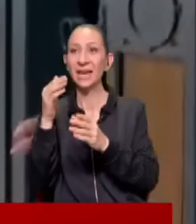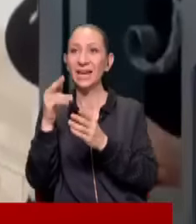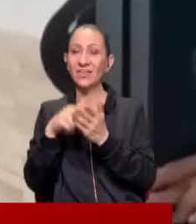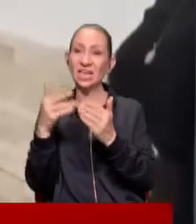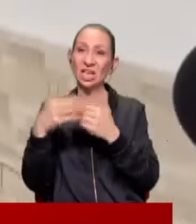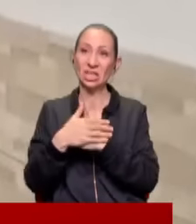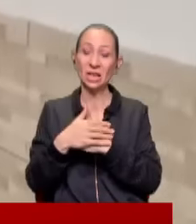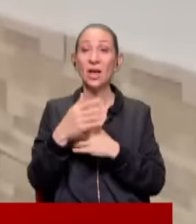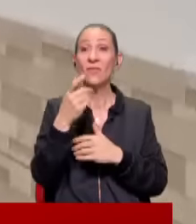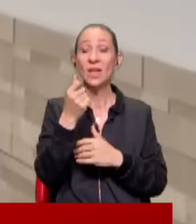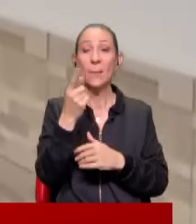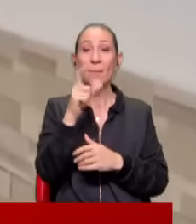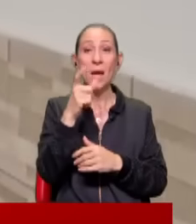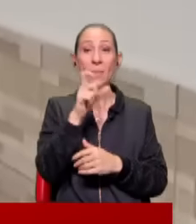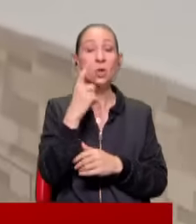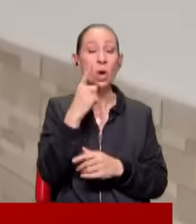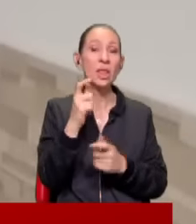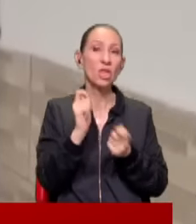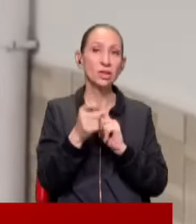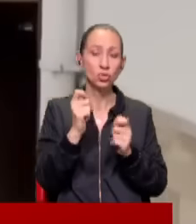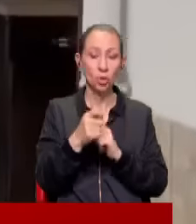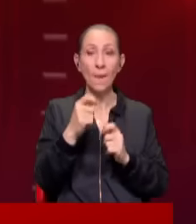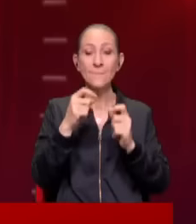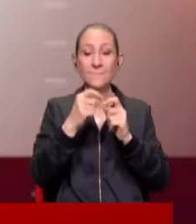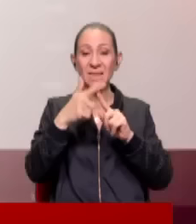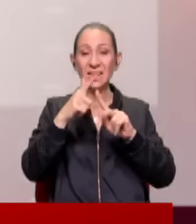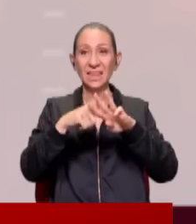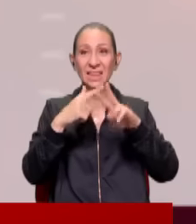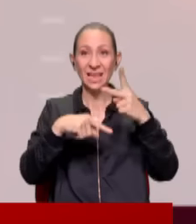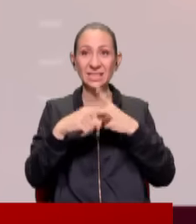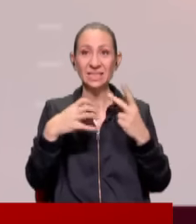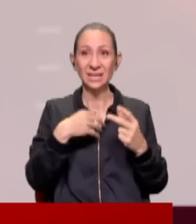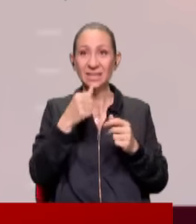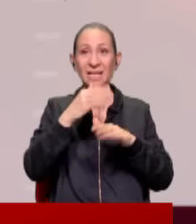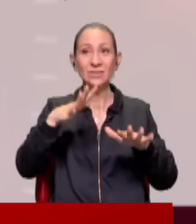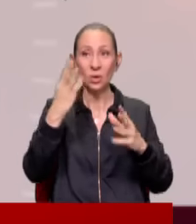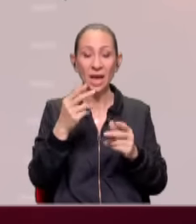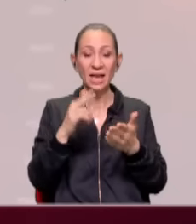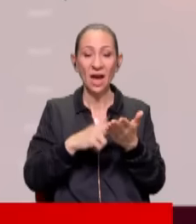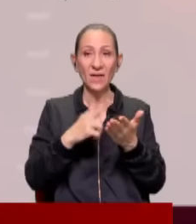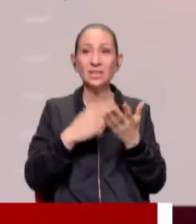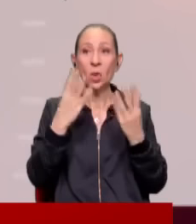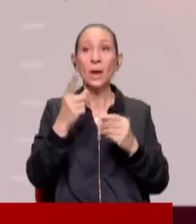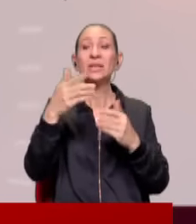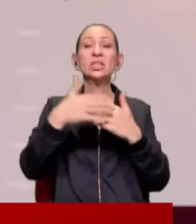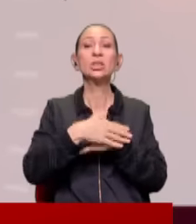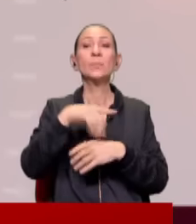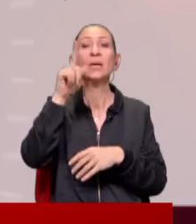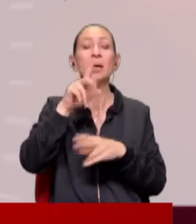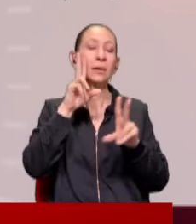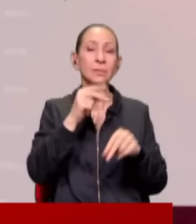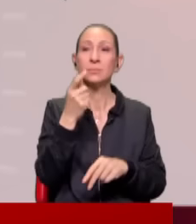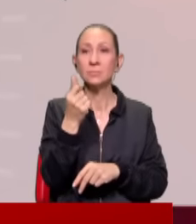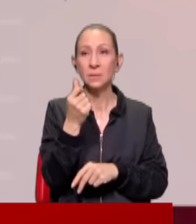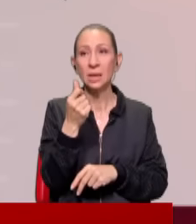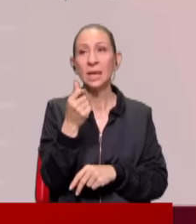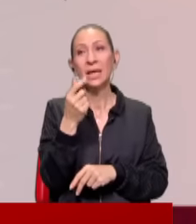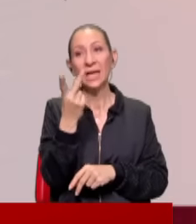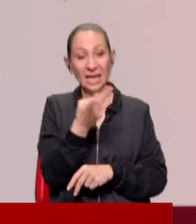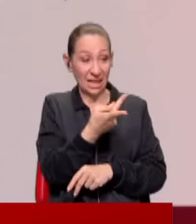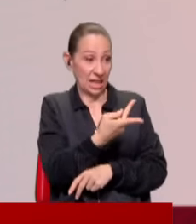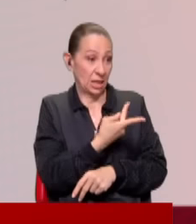fiyat. Fiyatlar aydan aya değişiyor. Yine bir tezde kendi plajı olan kahvaltı dahil bu otelde ise gecelik konaklama ücreti